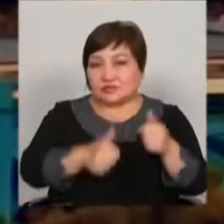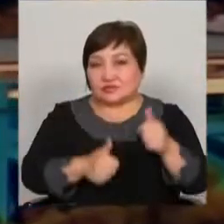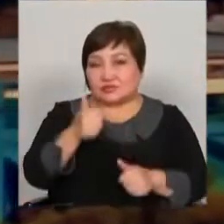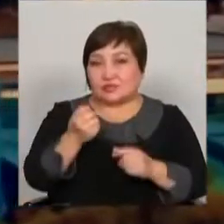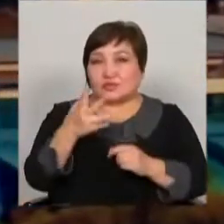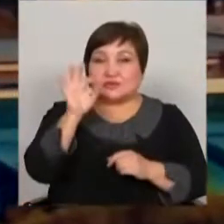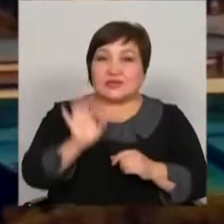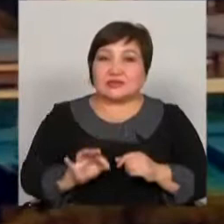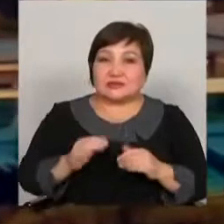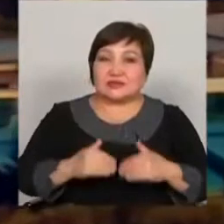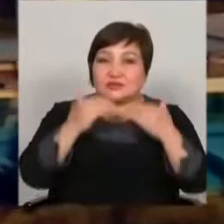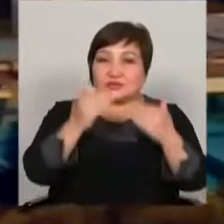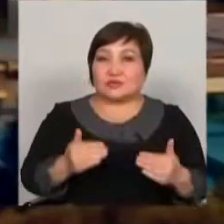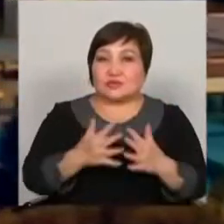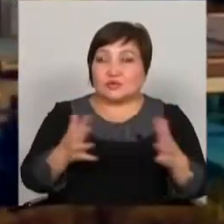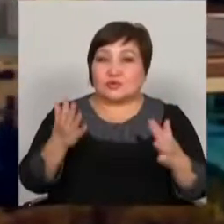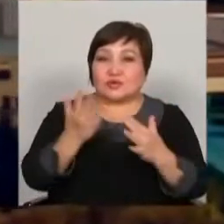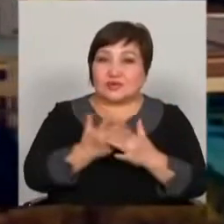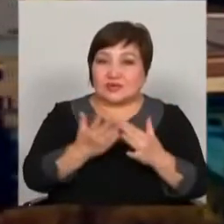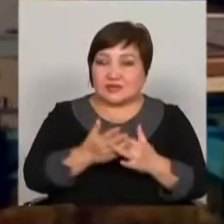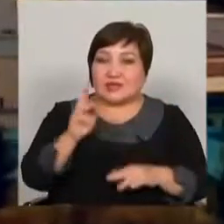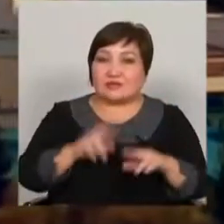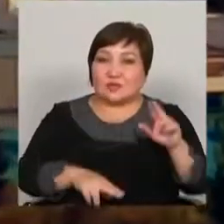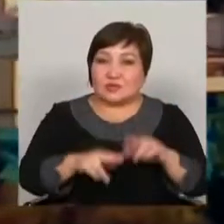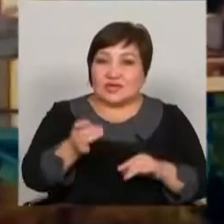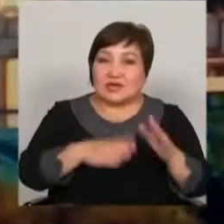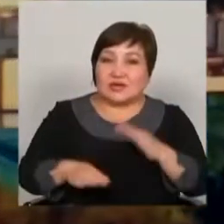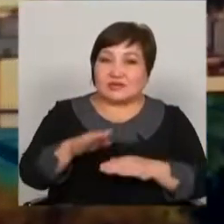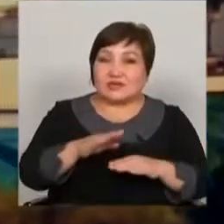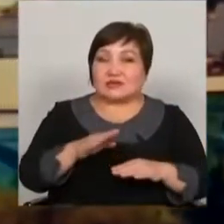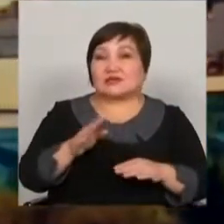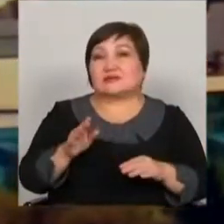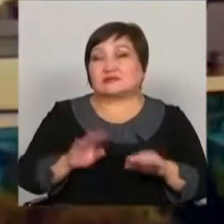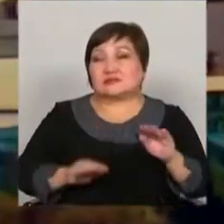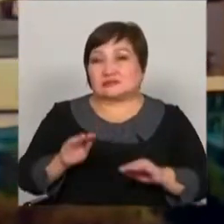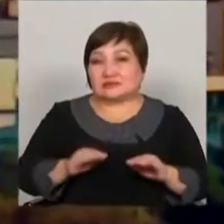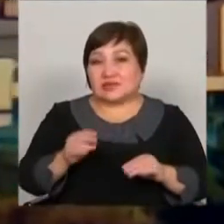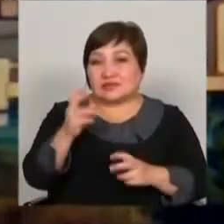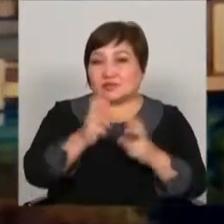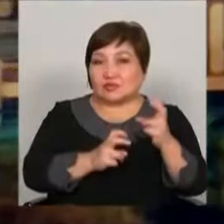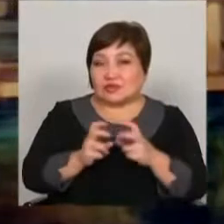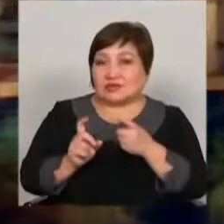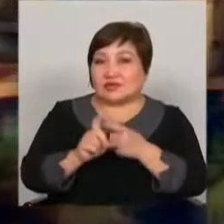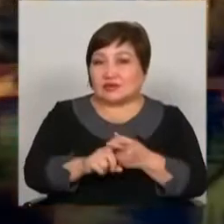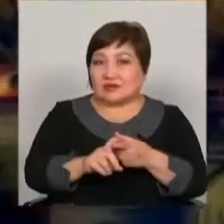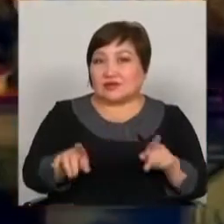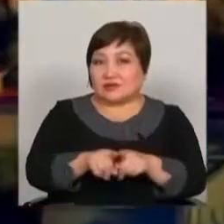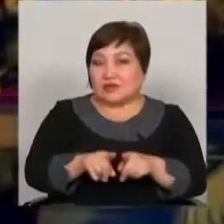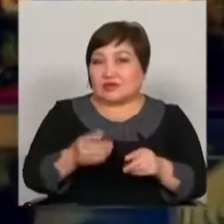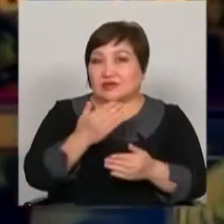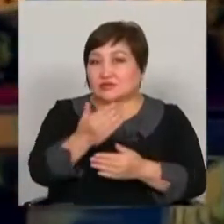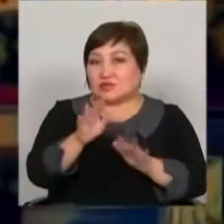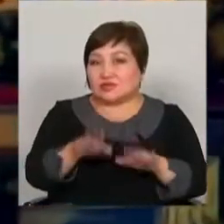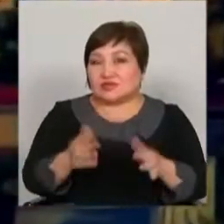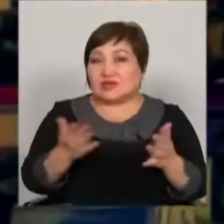жоғары. Оның көп бөлігі индустриалды аймақта орналасқан қайта өңдеу кәсіпорындарына тиесілі. Ол жерде тағы қандай жобалар іске асып жатыр? Дамыту